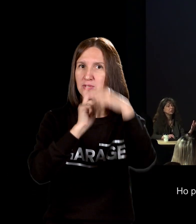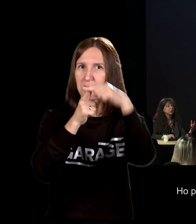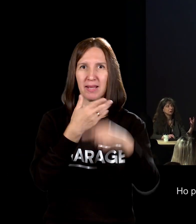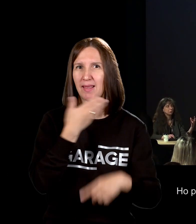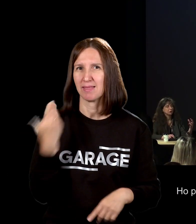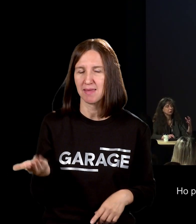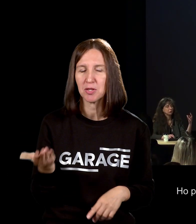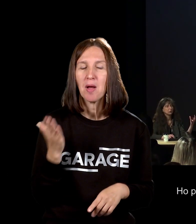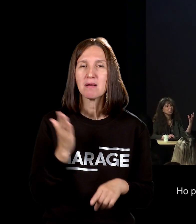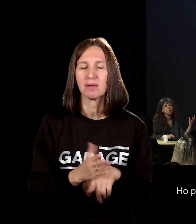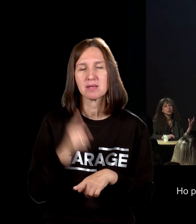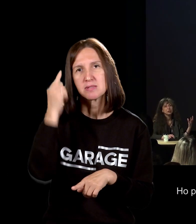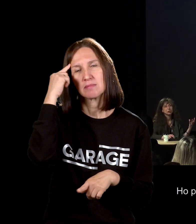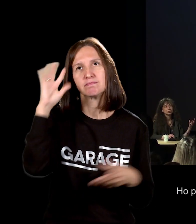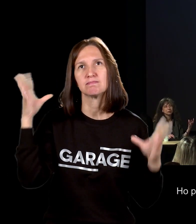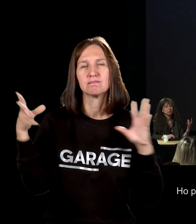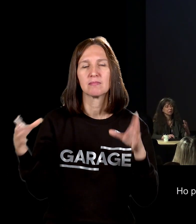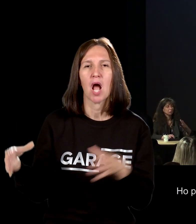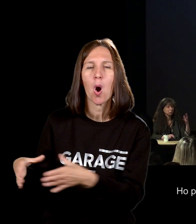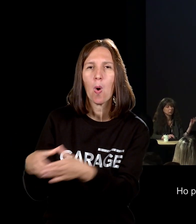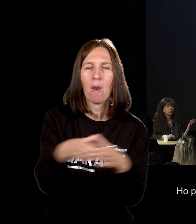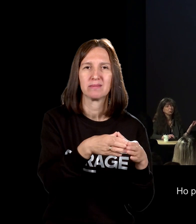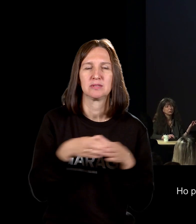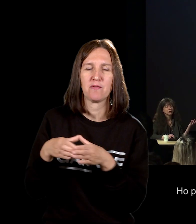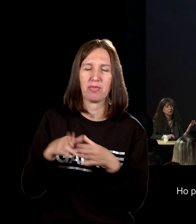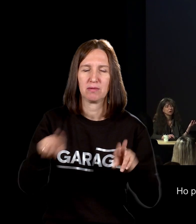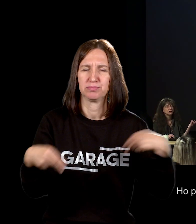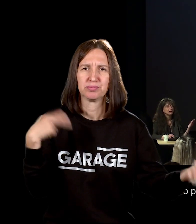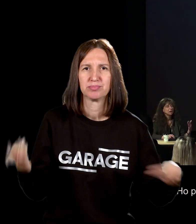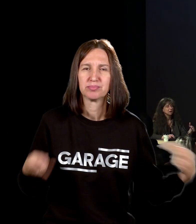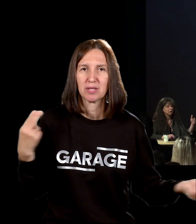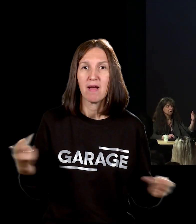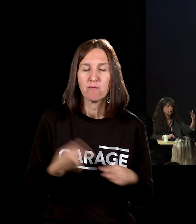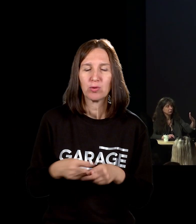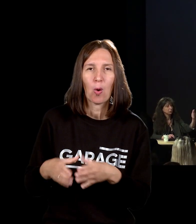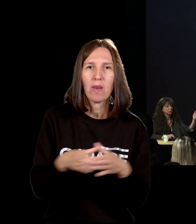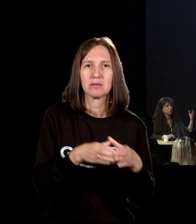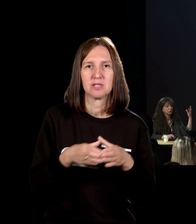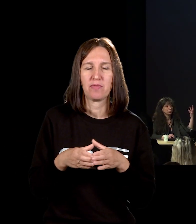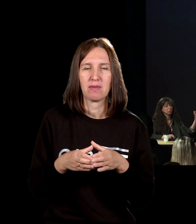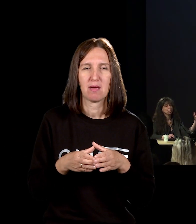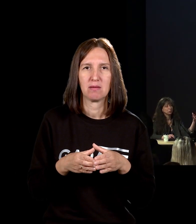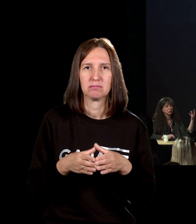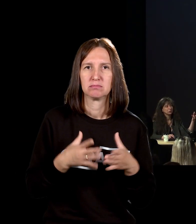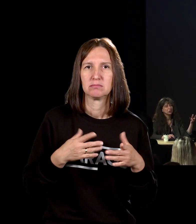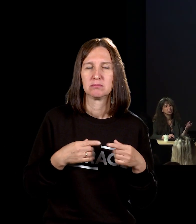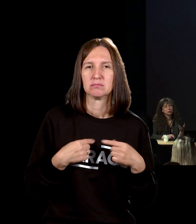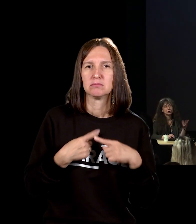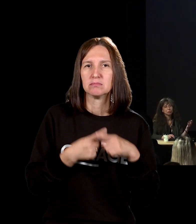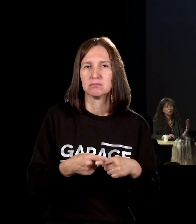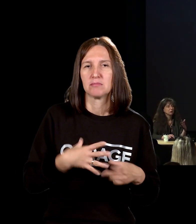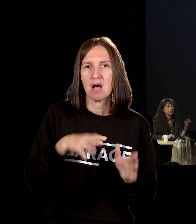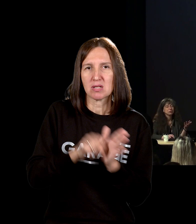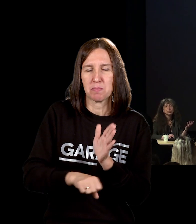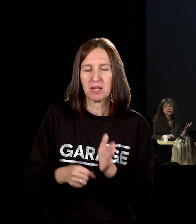есть коллективное распятие, вот это огромное количество трупов в траншеях, и вот эта же фигура в противогазе,